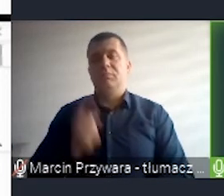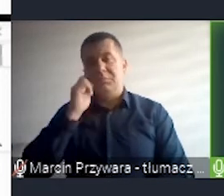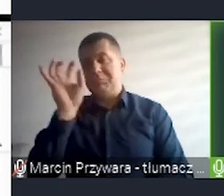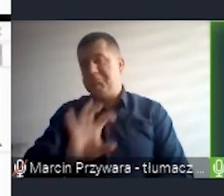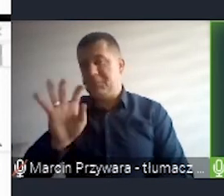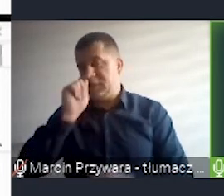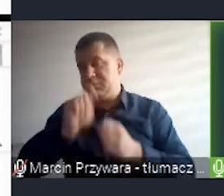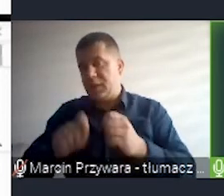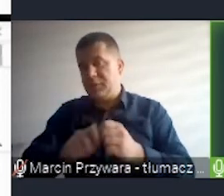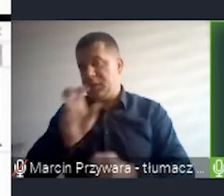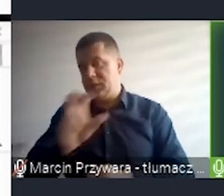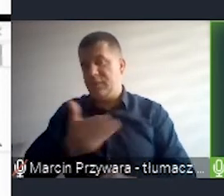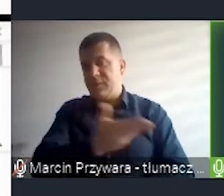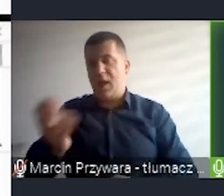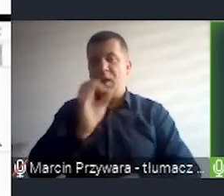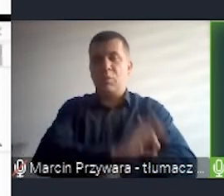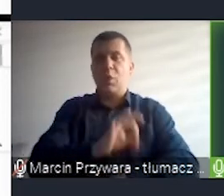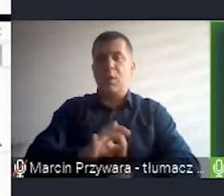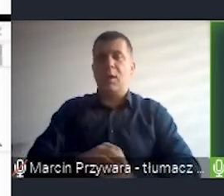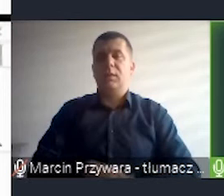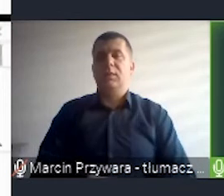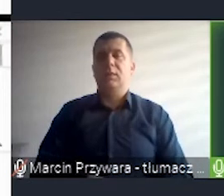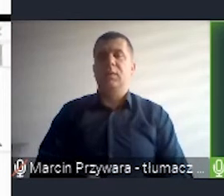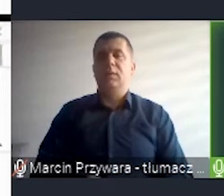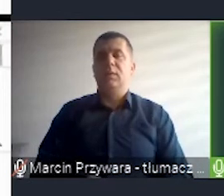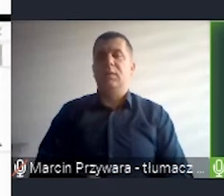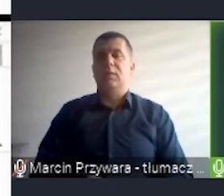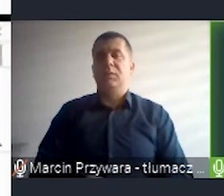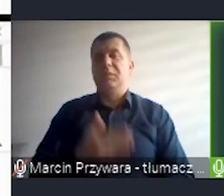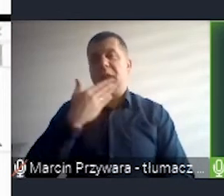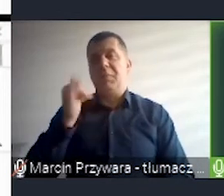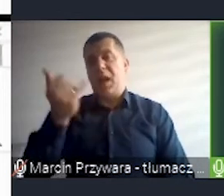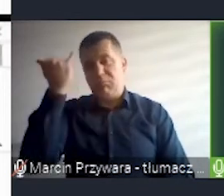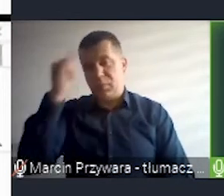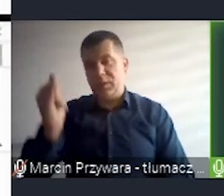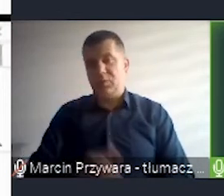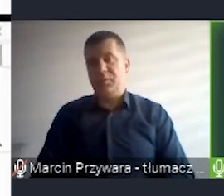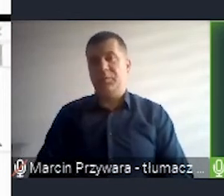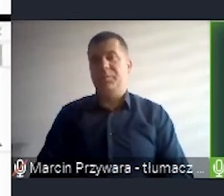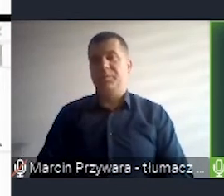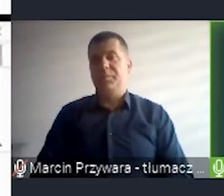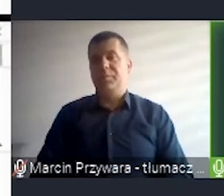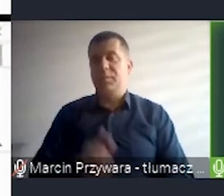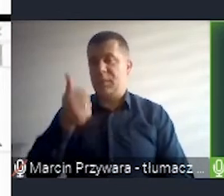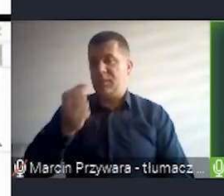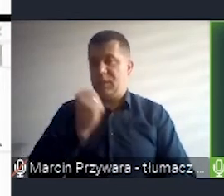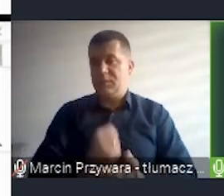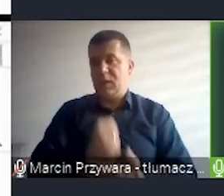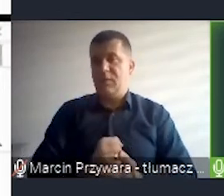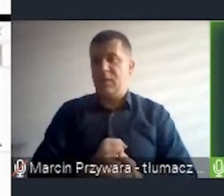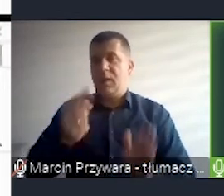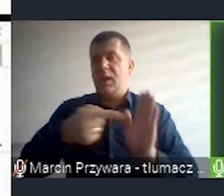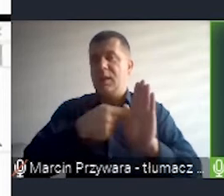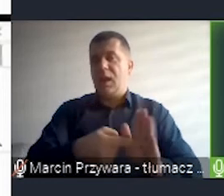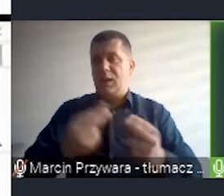śledzenia, czy w Waszych projektach przypadkiem nie ma jakichś błędów. Pierwsza rzecz to są